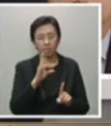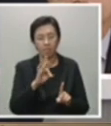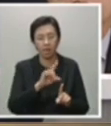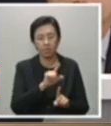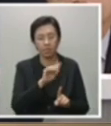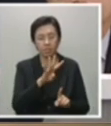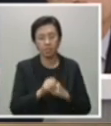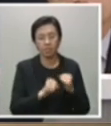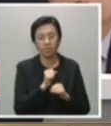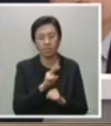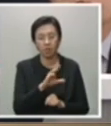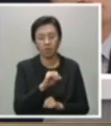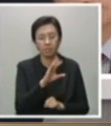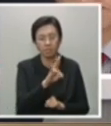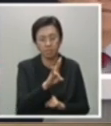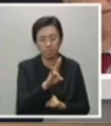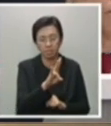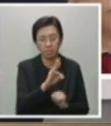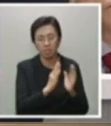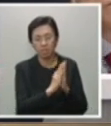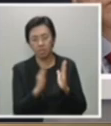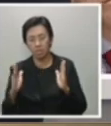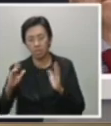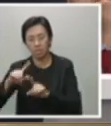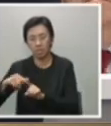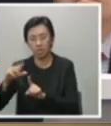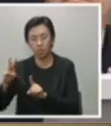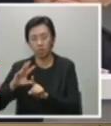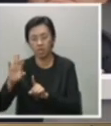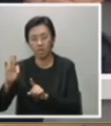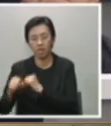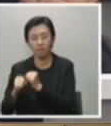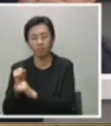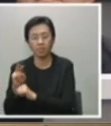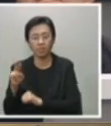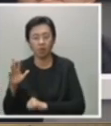คม2557ถึง9มิถุนายน